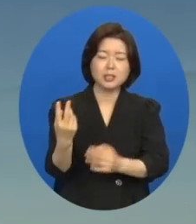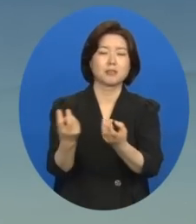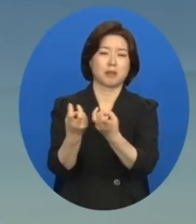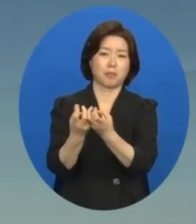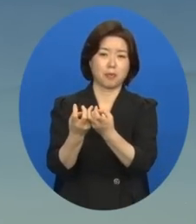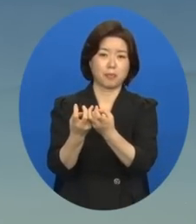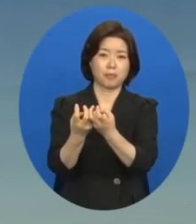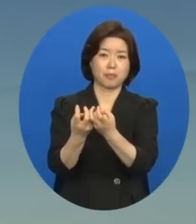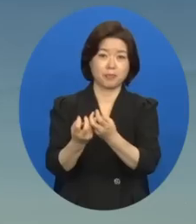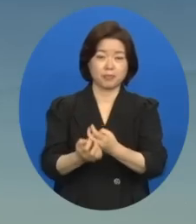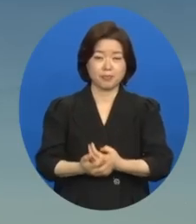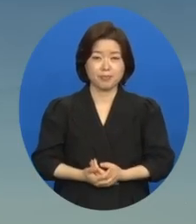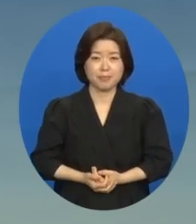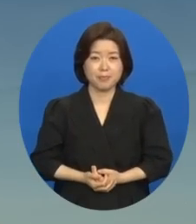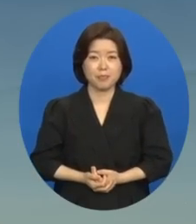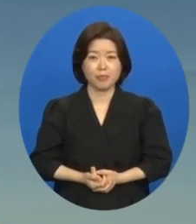방법입니다.